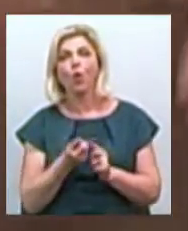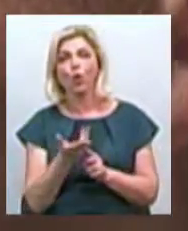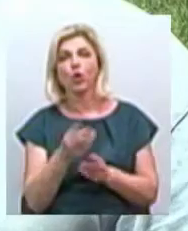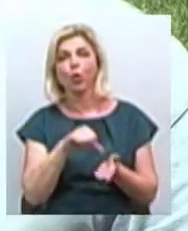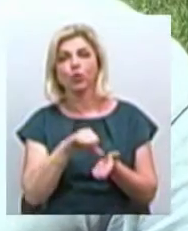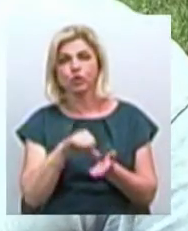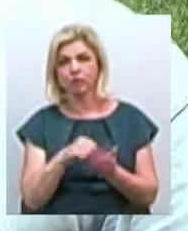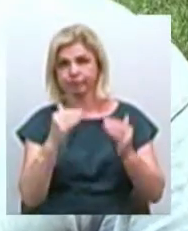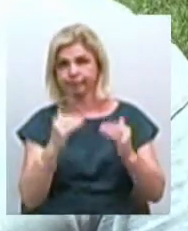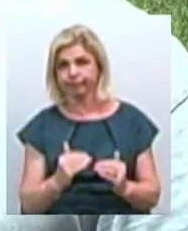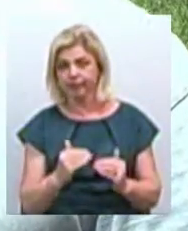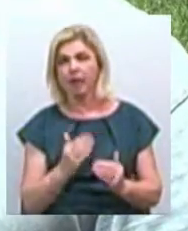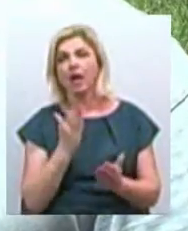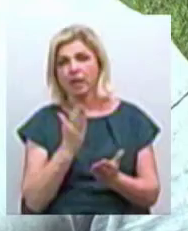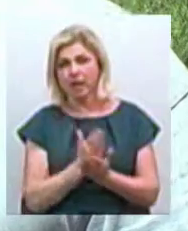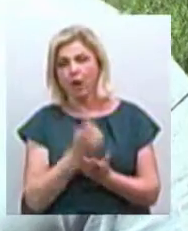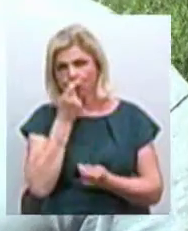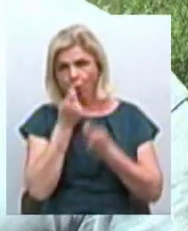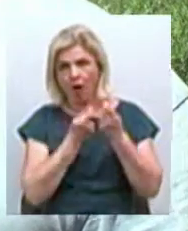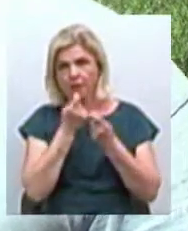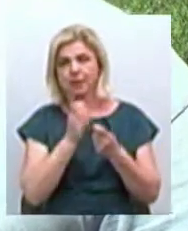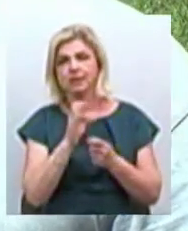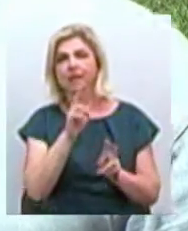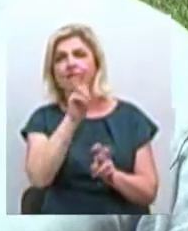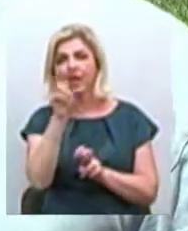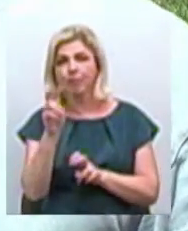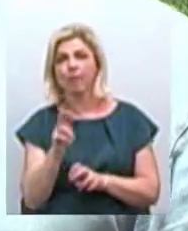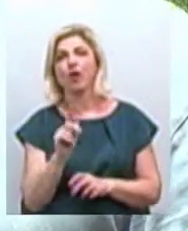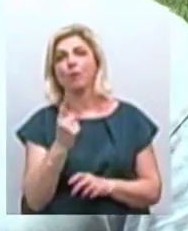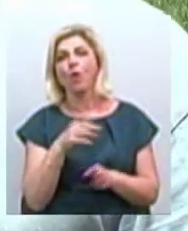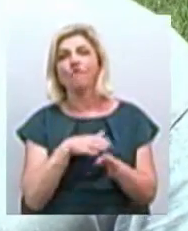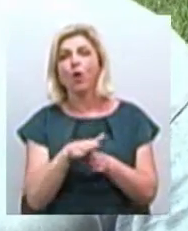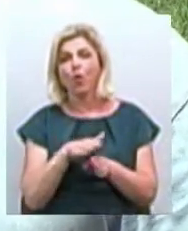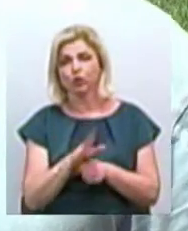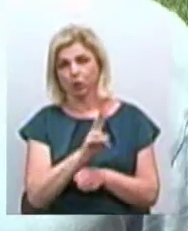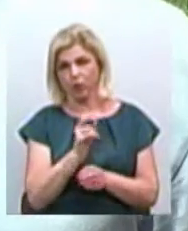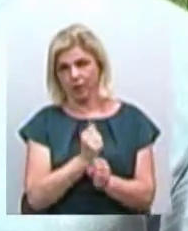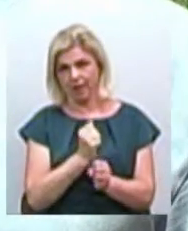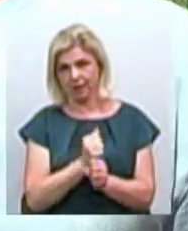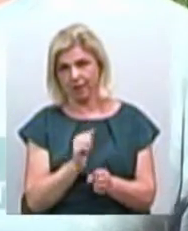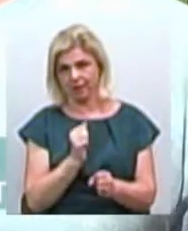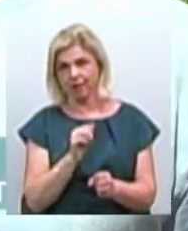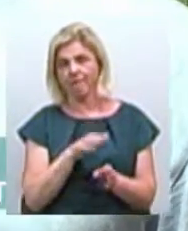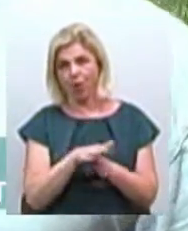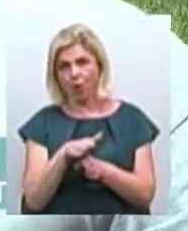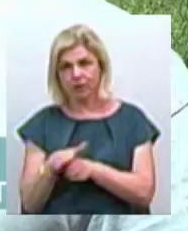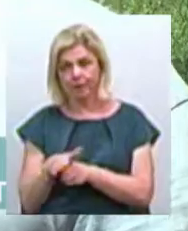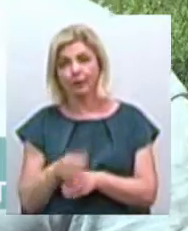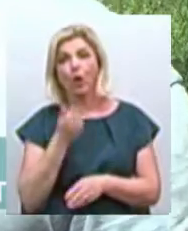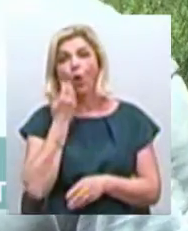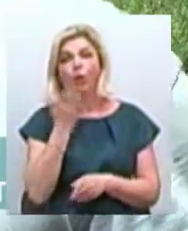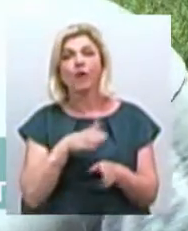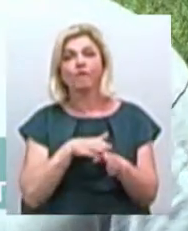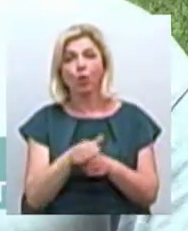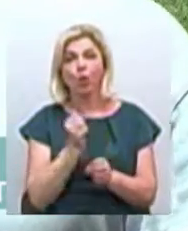учасників йде на спад. Є ряд нюансів із підрядними організаціями, виконавцями робіт. Коли вони виконують роботу, умовно кажучи,